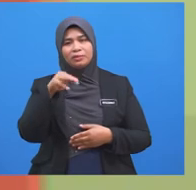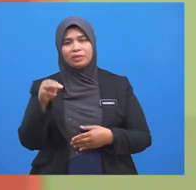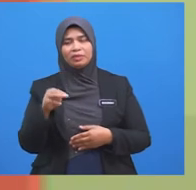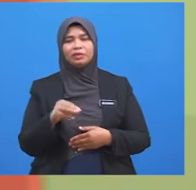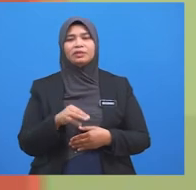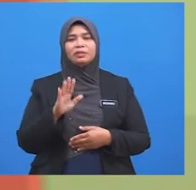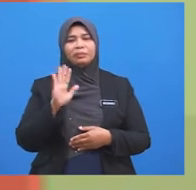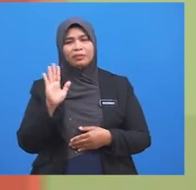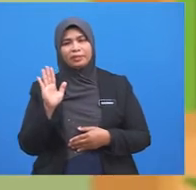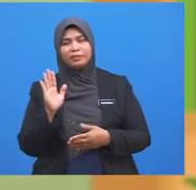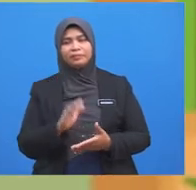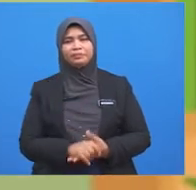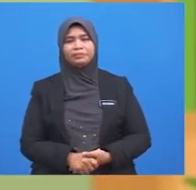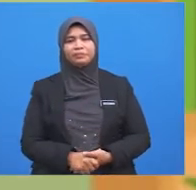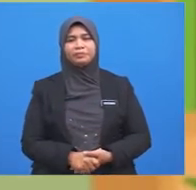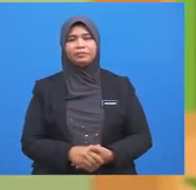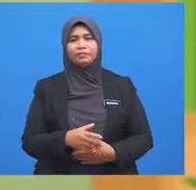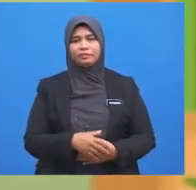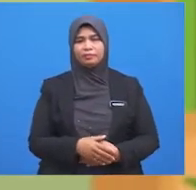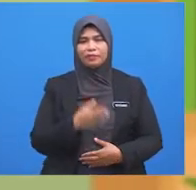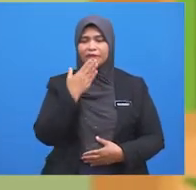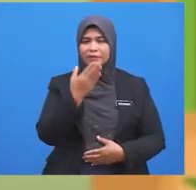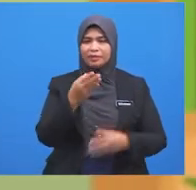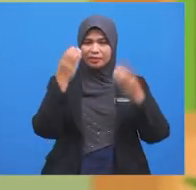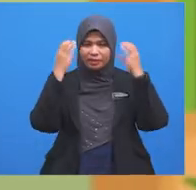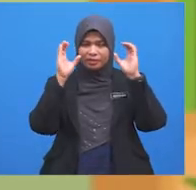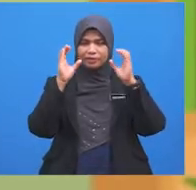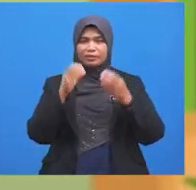Jumpa lagi, Amy. Terima kasih, cikgu.